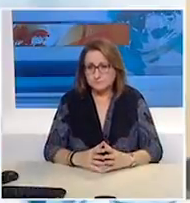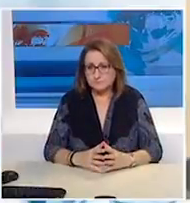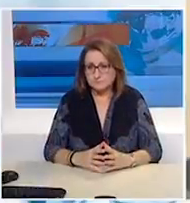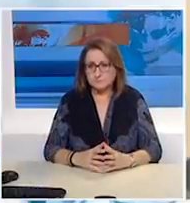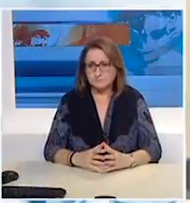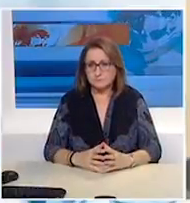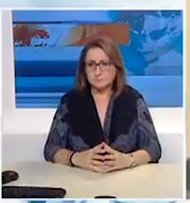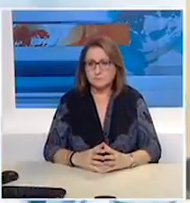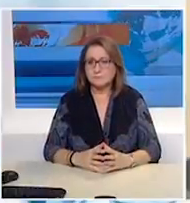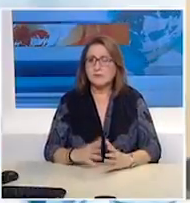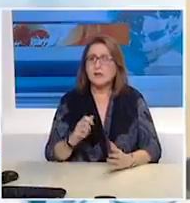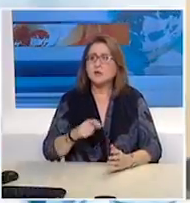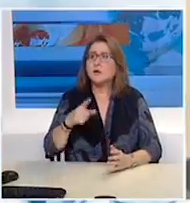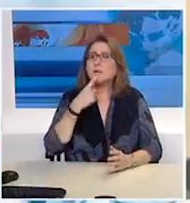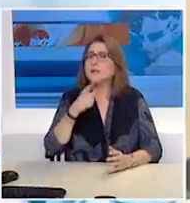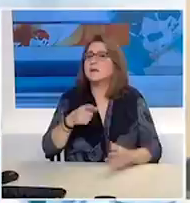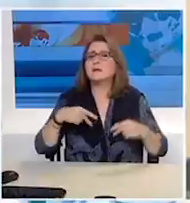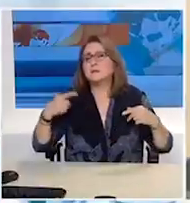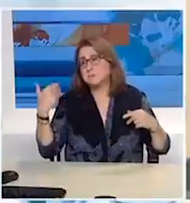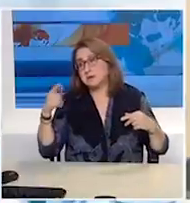τη διαπραγμάτευση με τον ΕΟΠΗ,